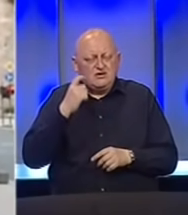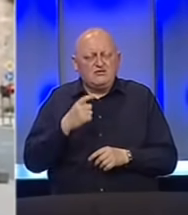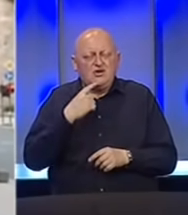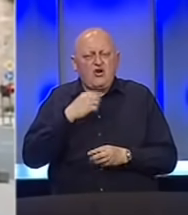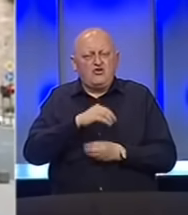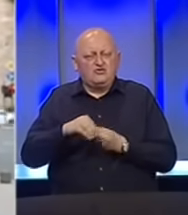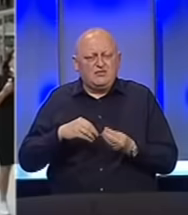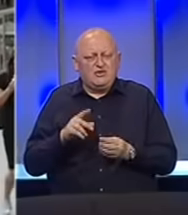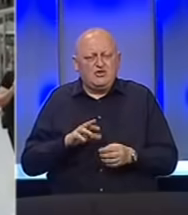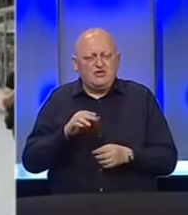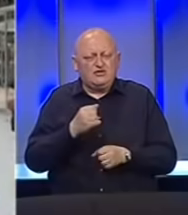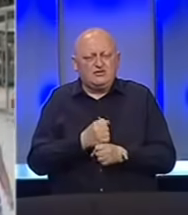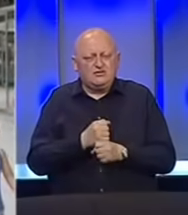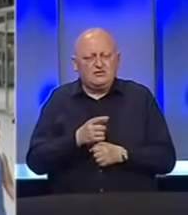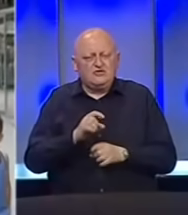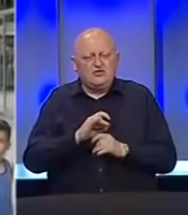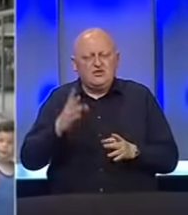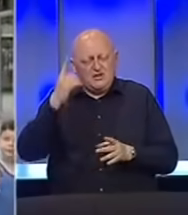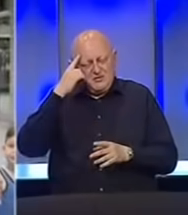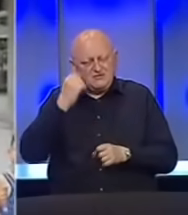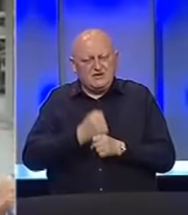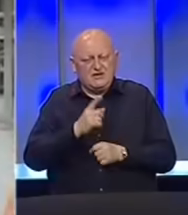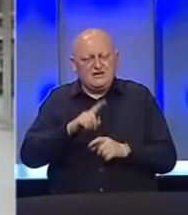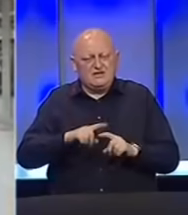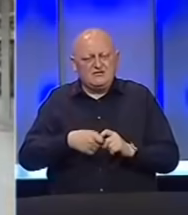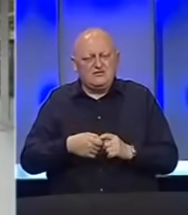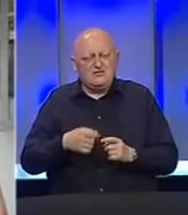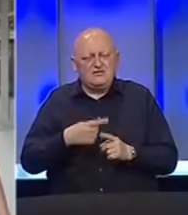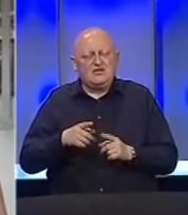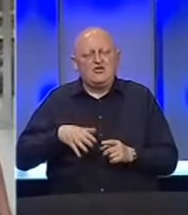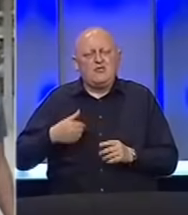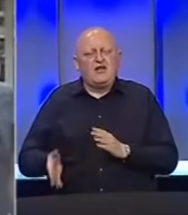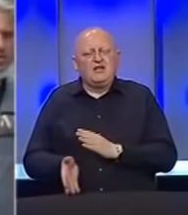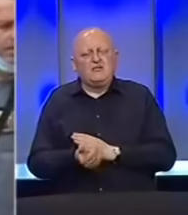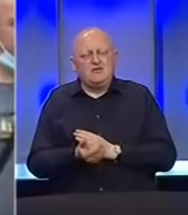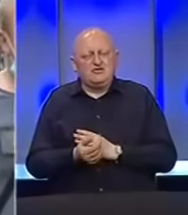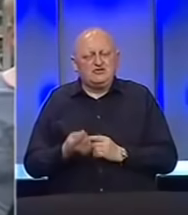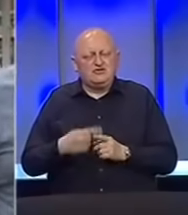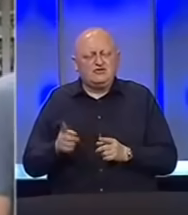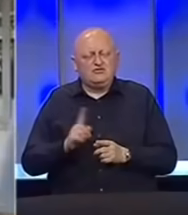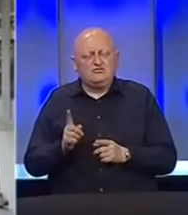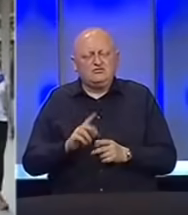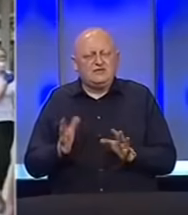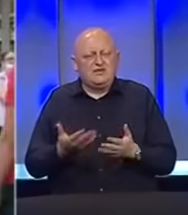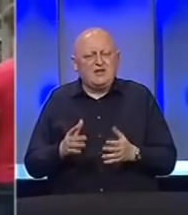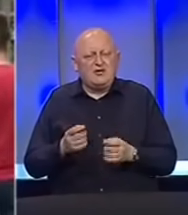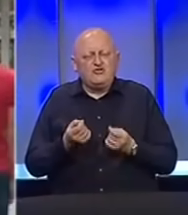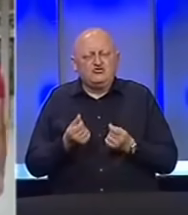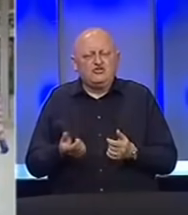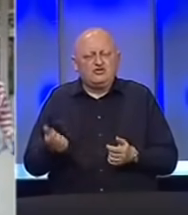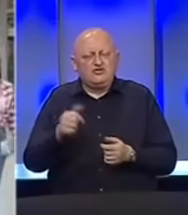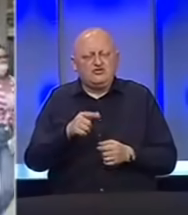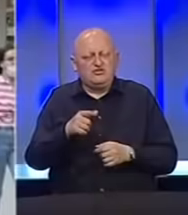si familija, dolaziš do posla. To je besmisleno rad takve stvari. Zato mladi odlaze odavde, zato što nemaju šanse da